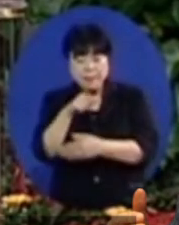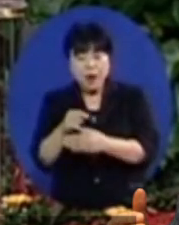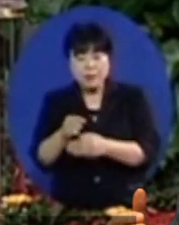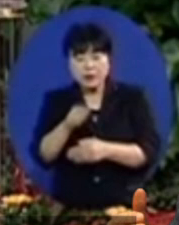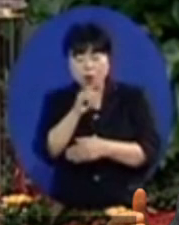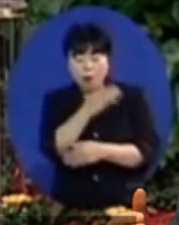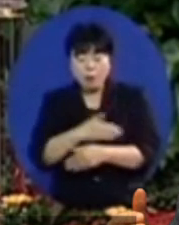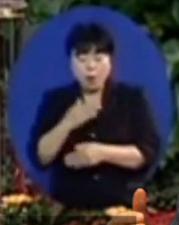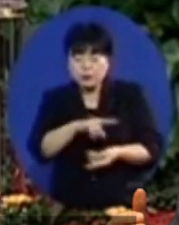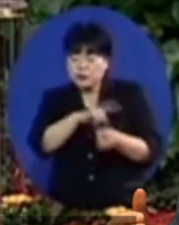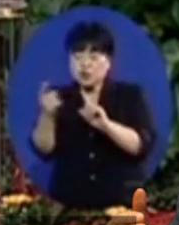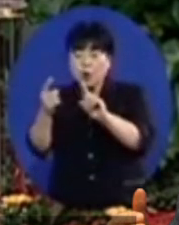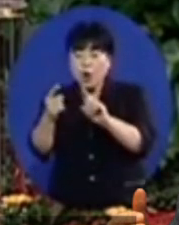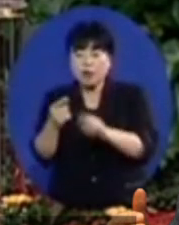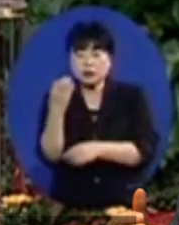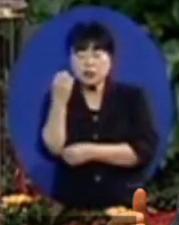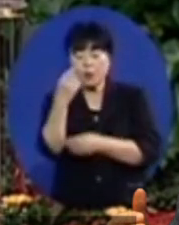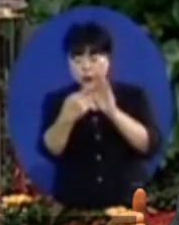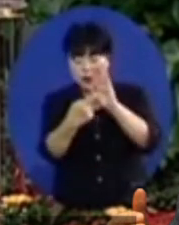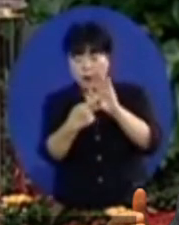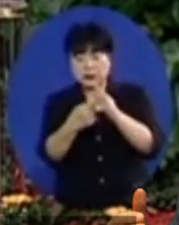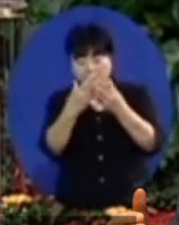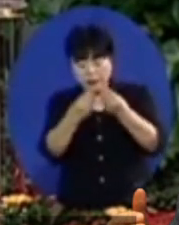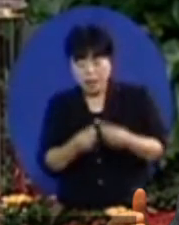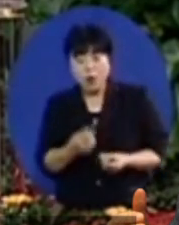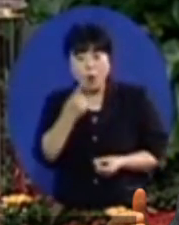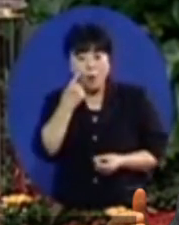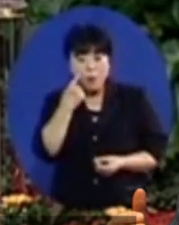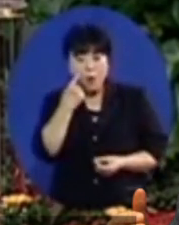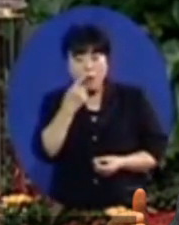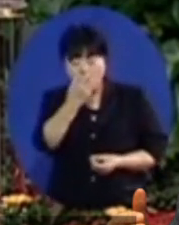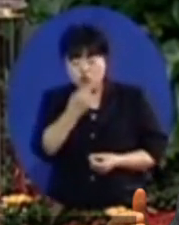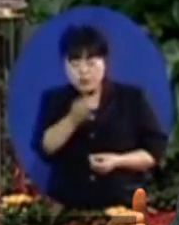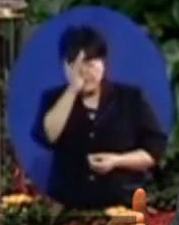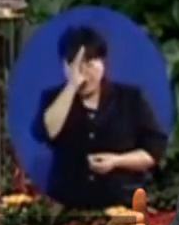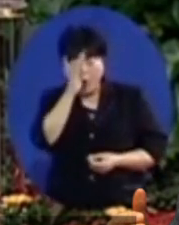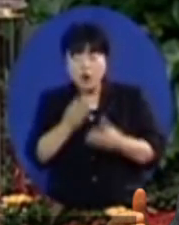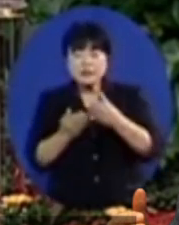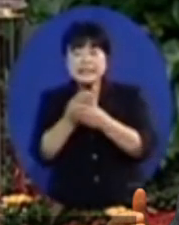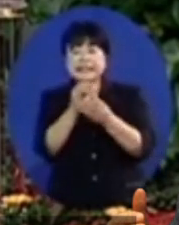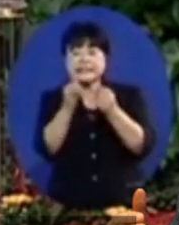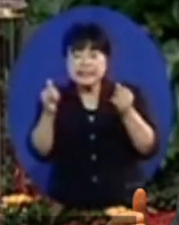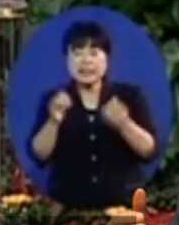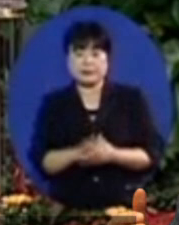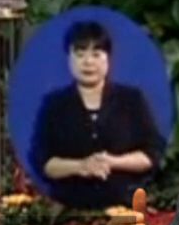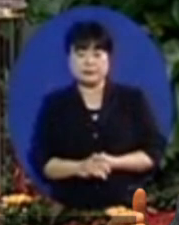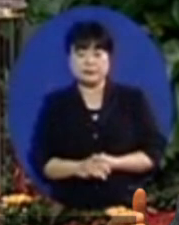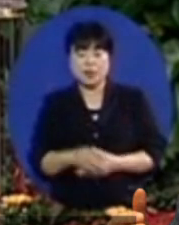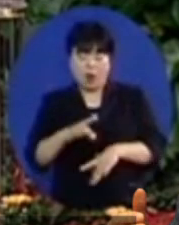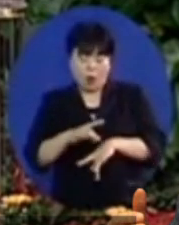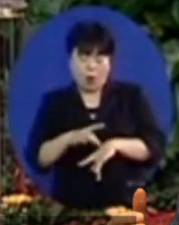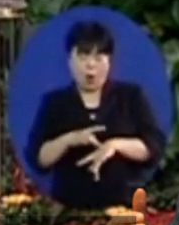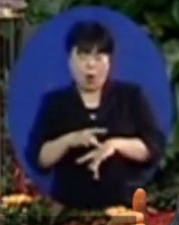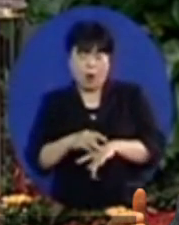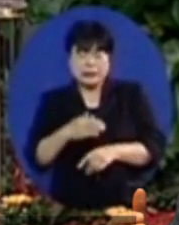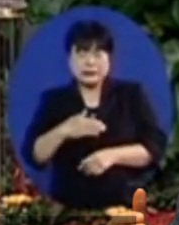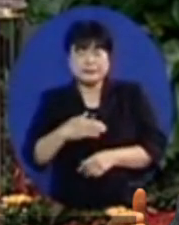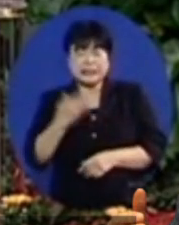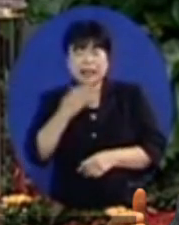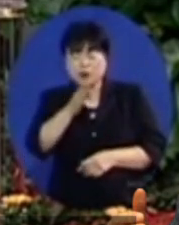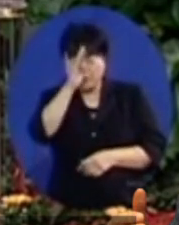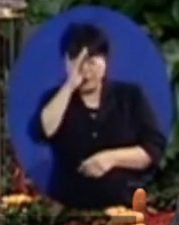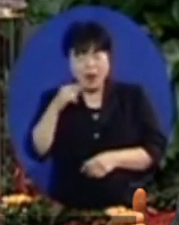제목의 기사가 실린 적이 있는데 그 내용을 보면 우울증에 걸린 사람은 골다공증, 심장병, 당뇨병,